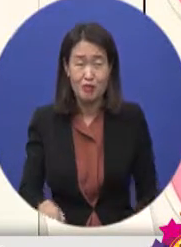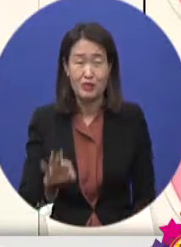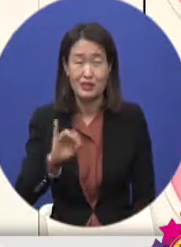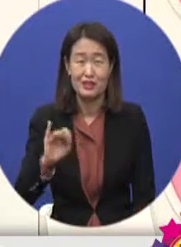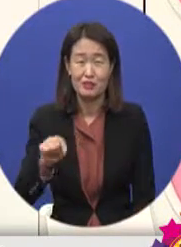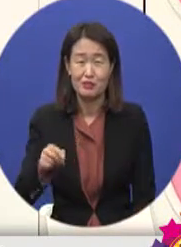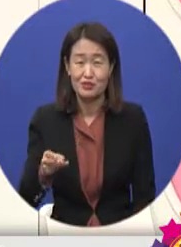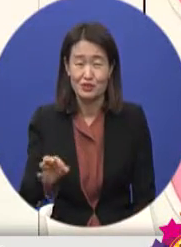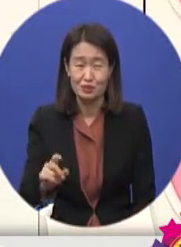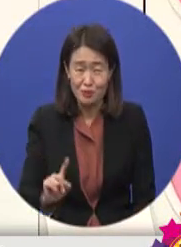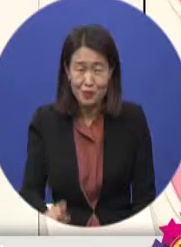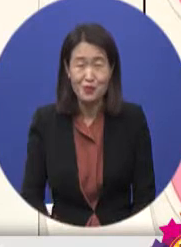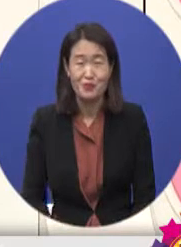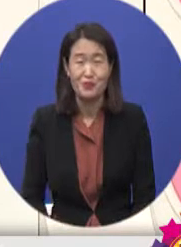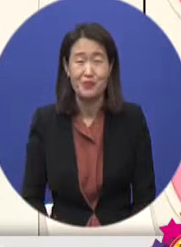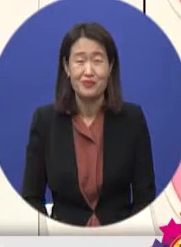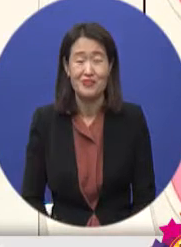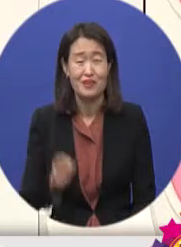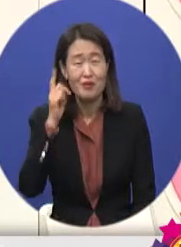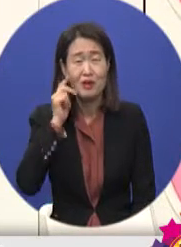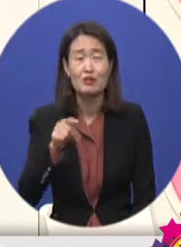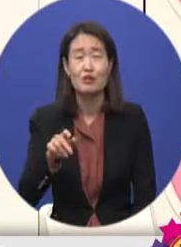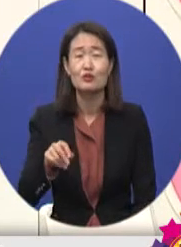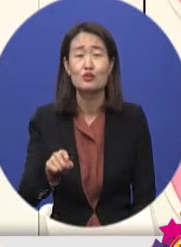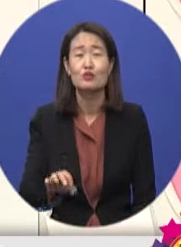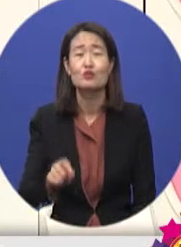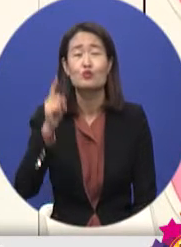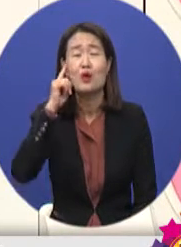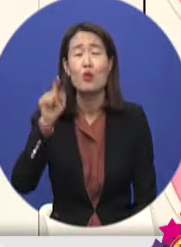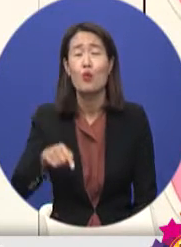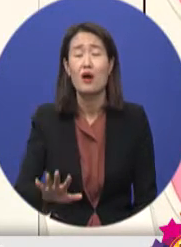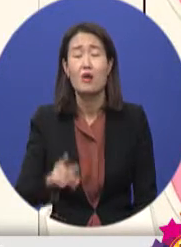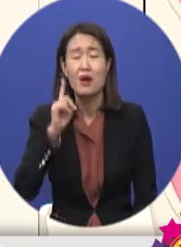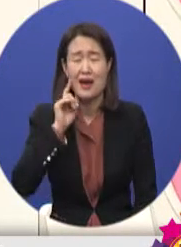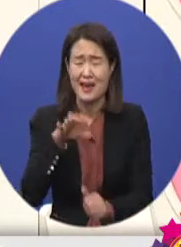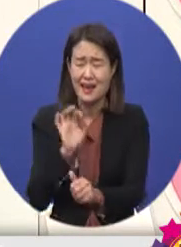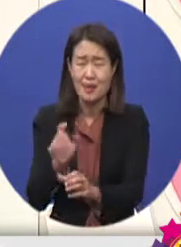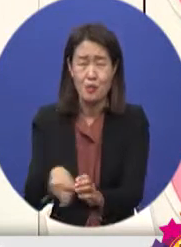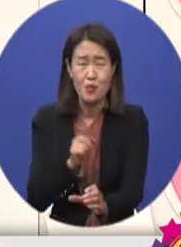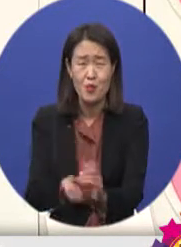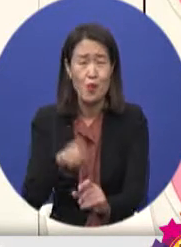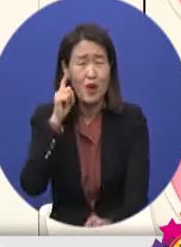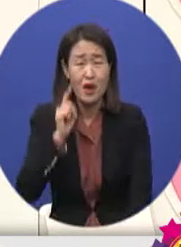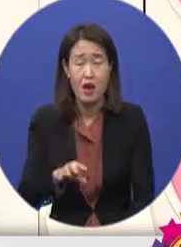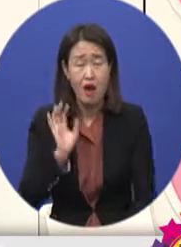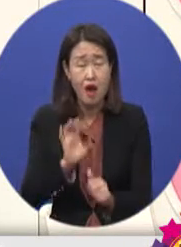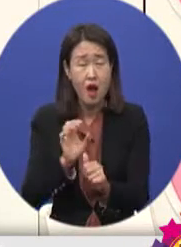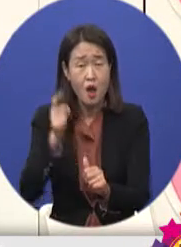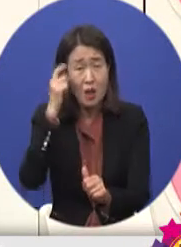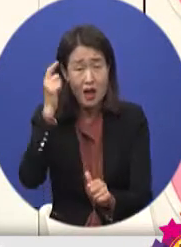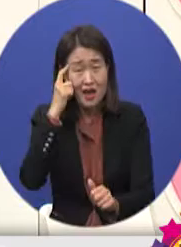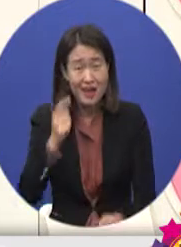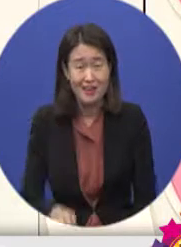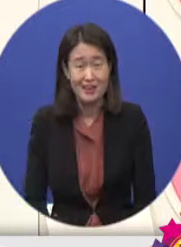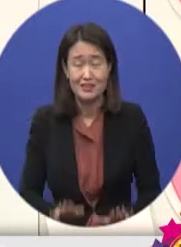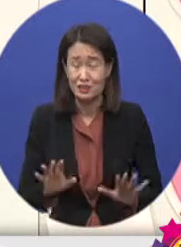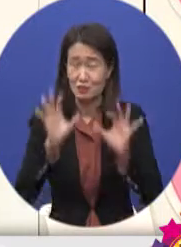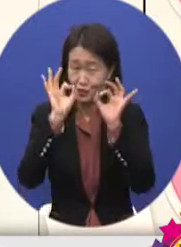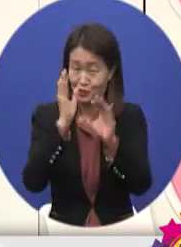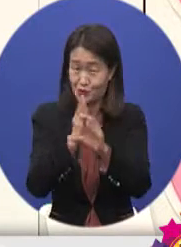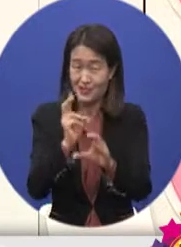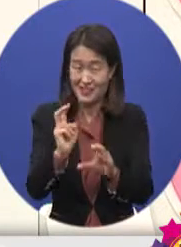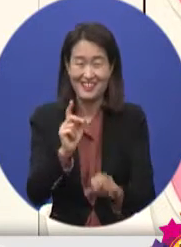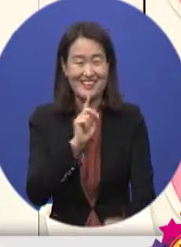이부영은 어떻고. 아유, 그런 게 왜 서정원가 안 나왔어? 혼 좀 내 주려는데 안 나와 버렸어. 왜 혼내 주시려고? 다 아마 응? 보고 있을